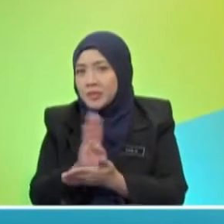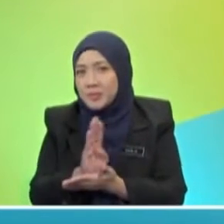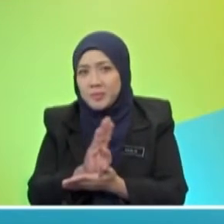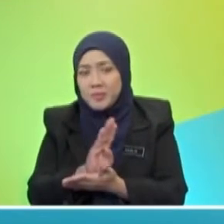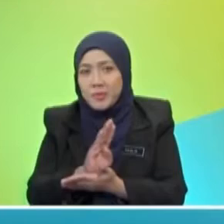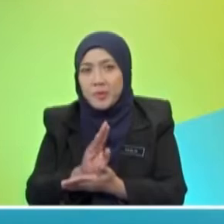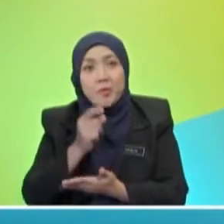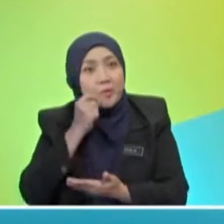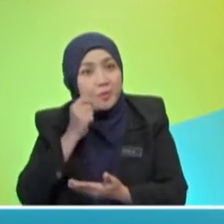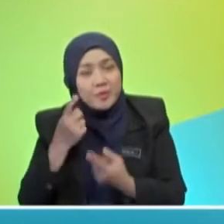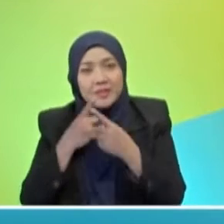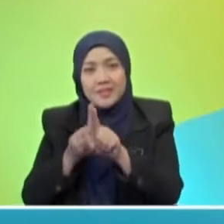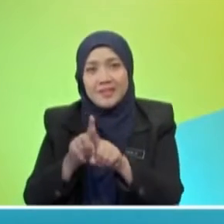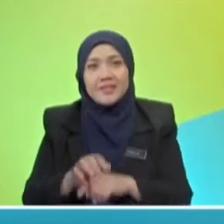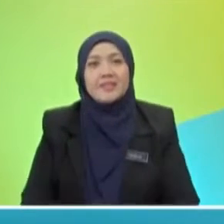ditulis.